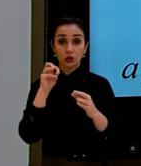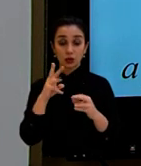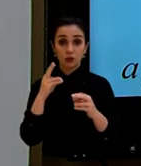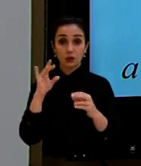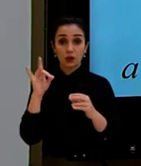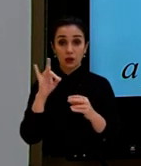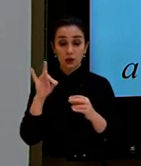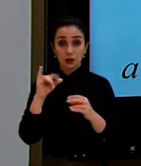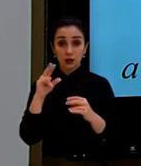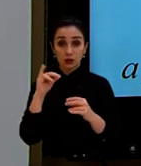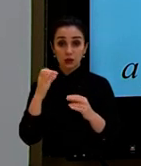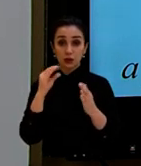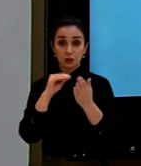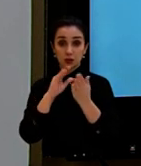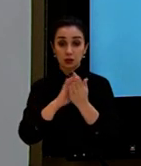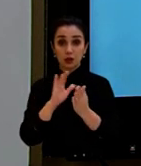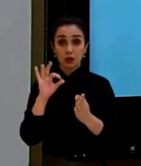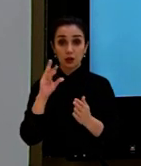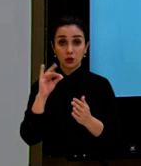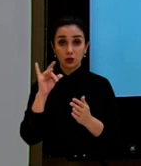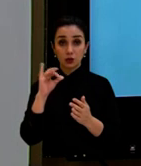радиус вписанной окружности.